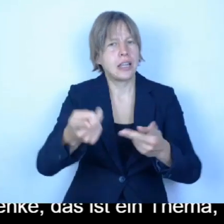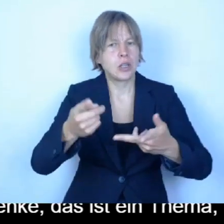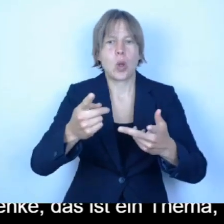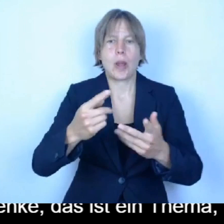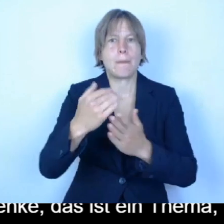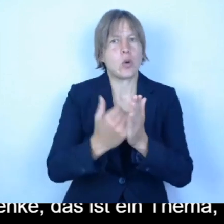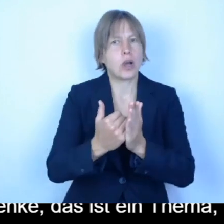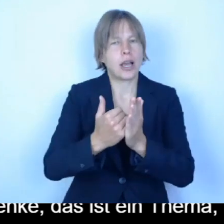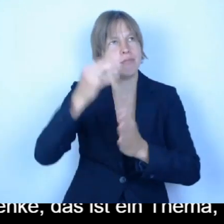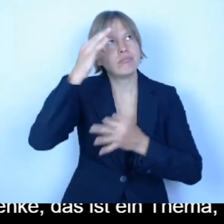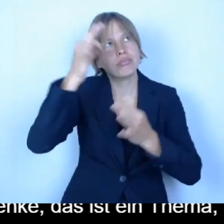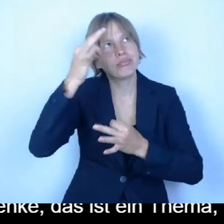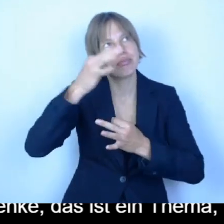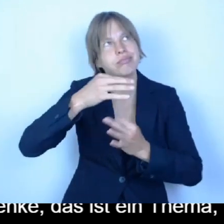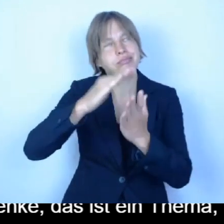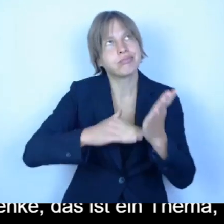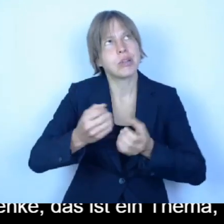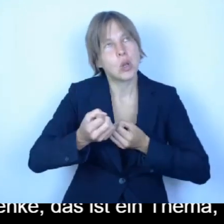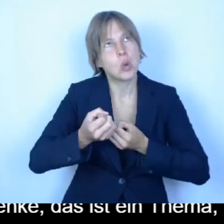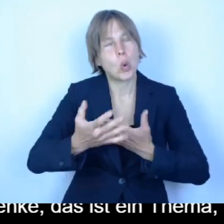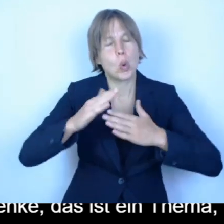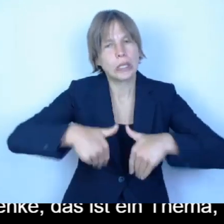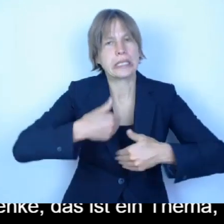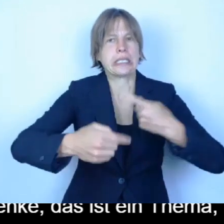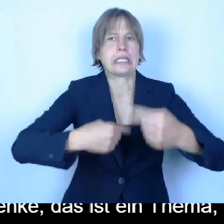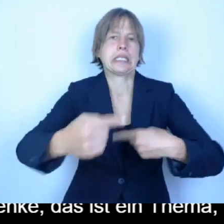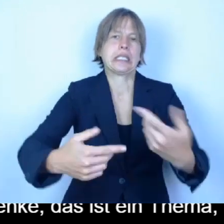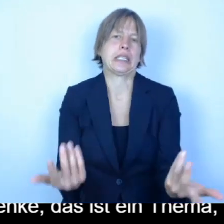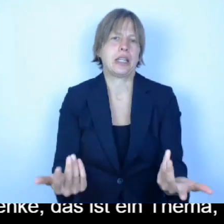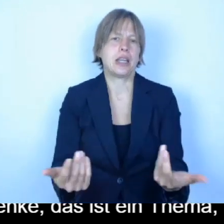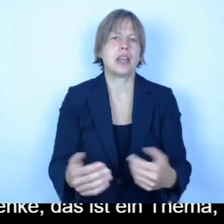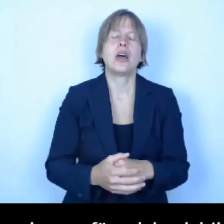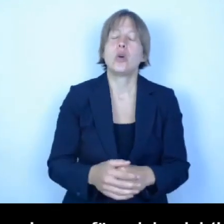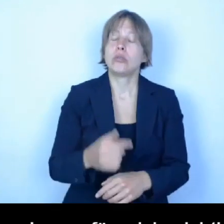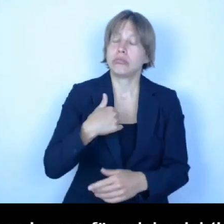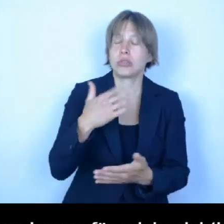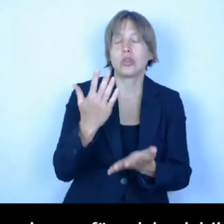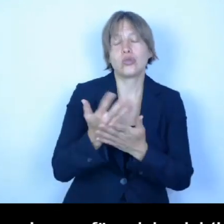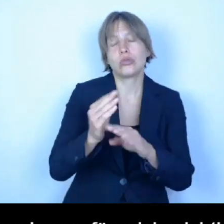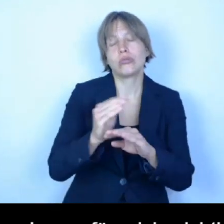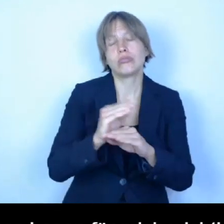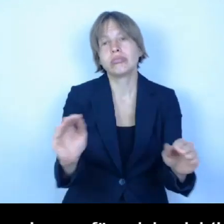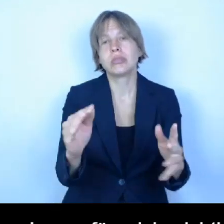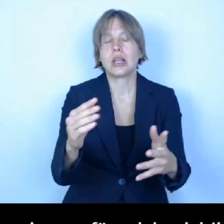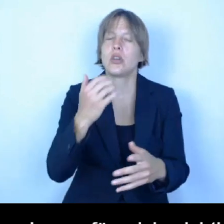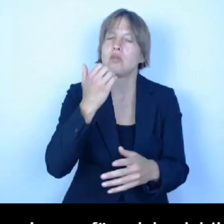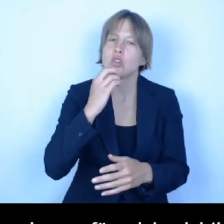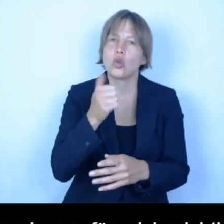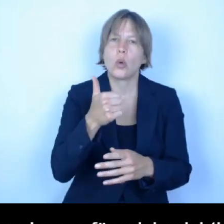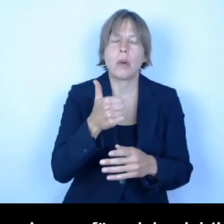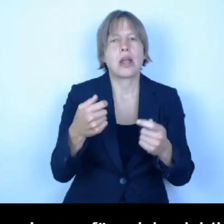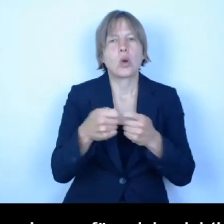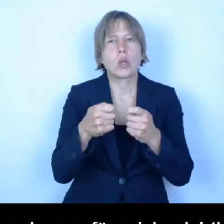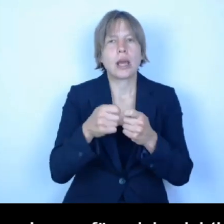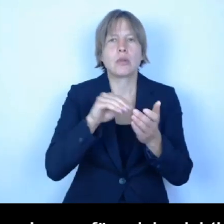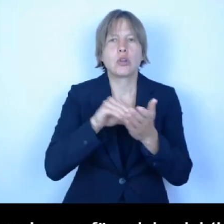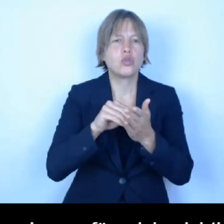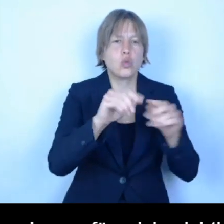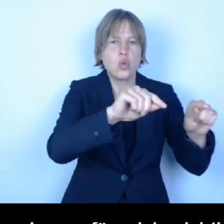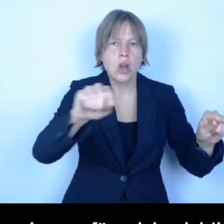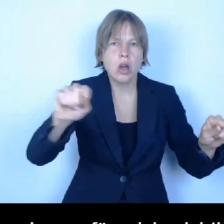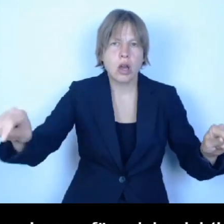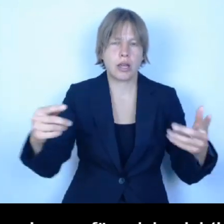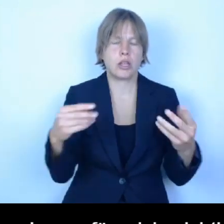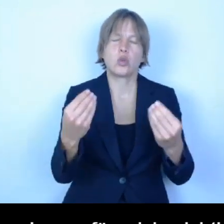wir sicherlich mit den Schulen nochmal sprechen für die Woche, wo die Kinder dann im Schichtbetrieb zu Hause sind, hier über die öffentlichen Büchereien vielleicht die ein oder andere Möglichkeit